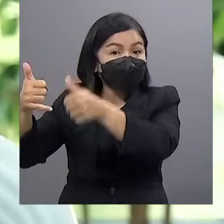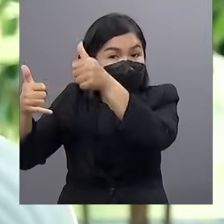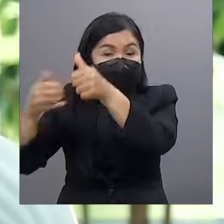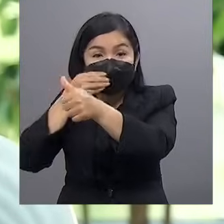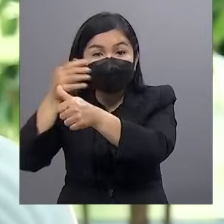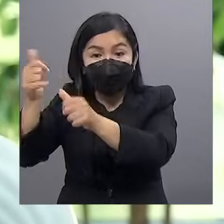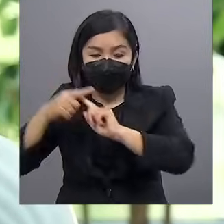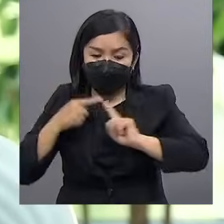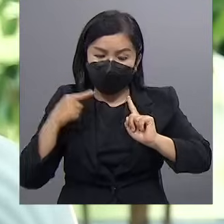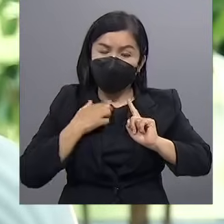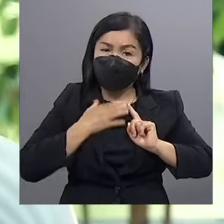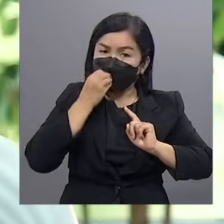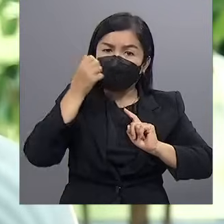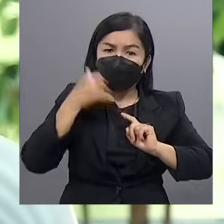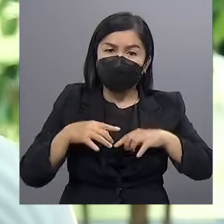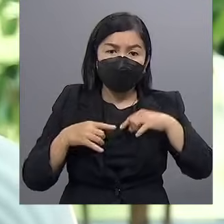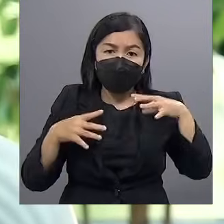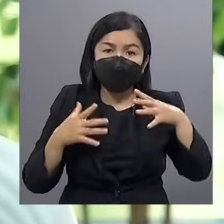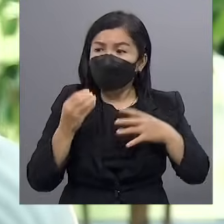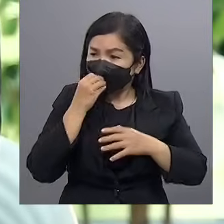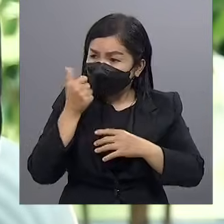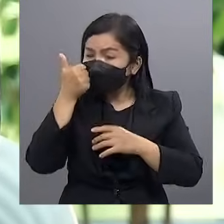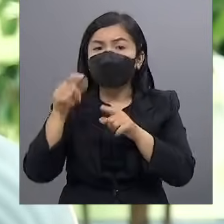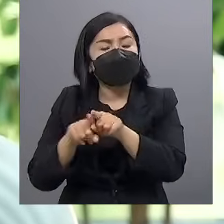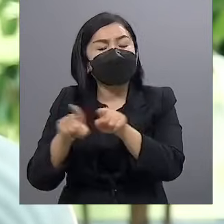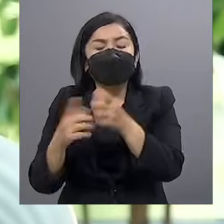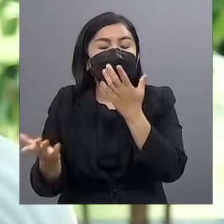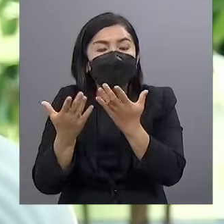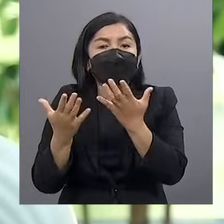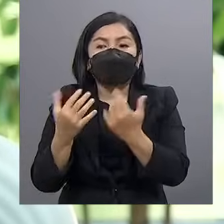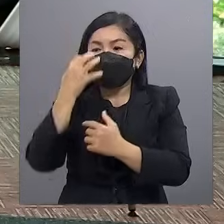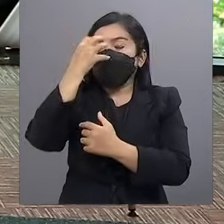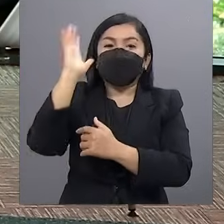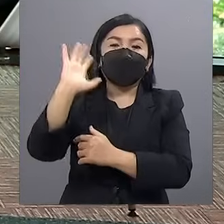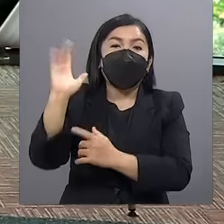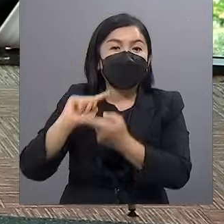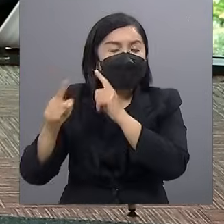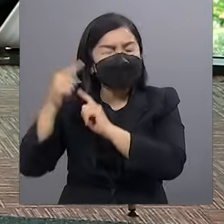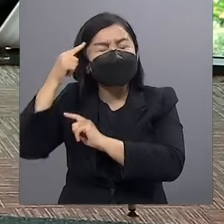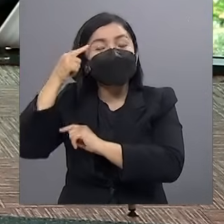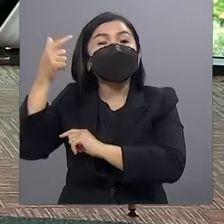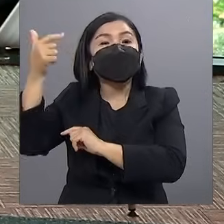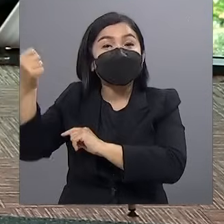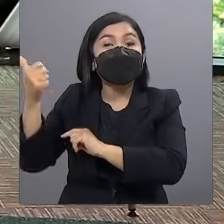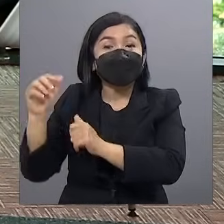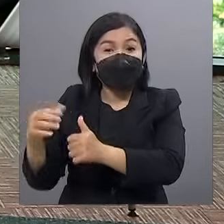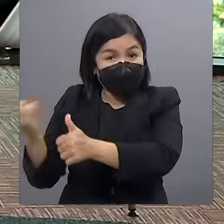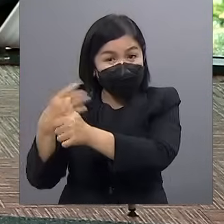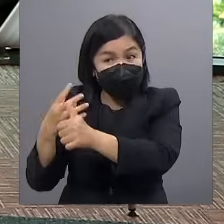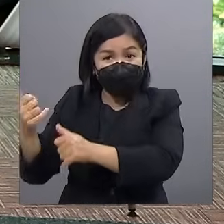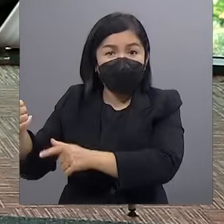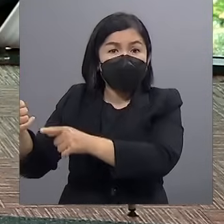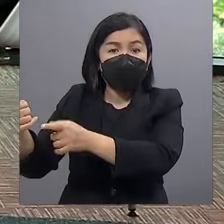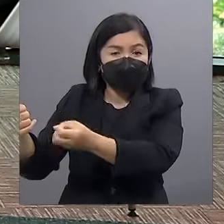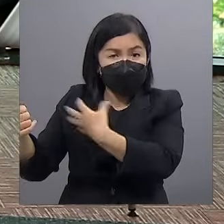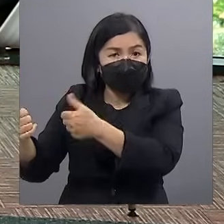นึงหรือว่าอาจจะดีเหมือนกันก็ได้เพราะฉะนั้นเนี่ยก็ยังไม่ได้กดเพื่อนเพราะเพื่อนก็หวังดีกับเราก็จะเป็นพรุ่งนี้ก็อยากให้เราพิมพ์